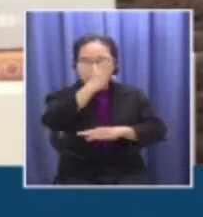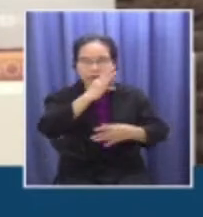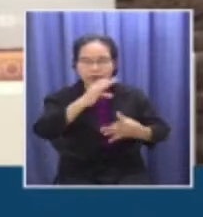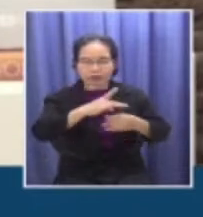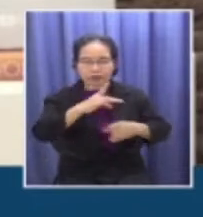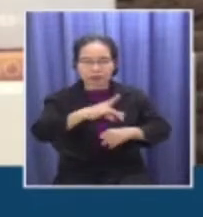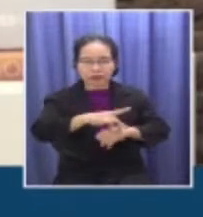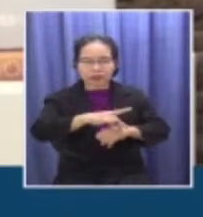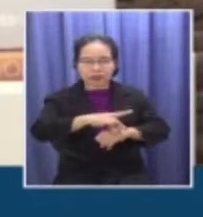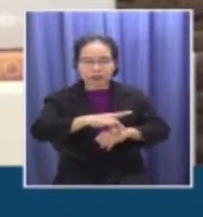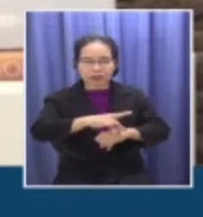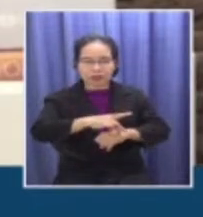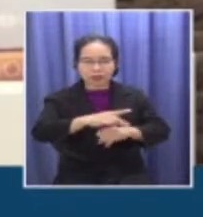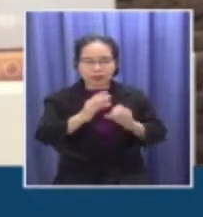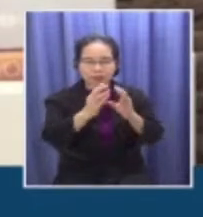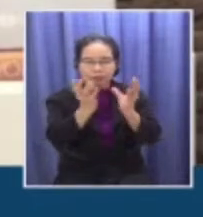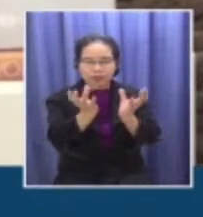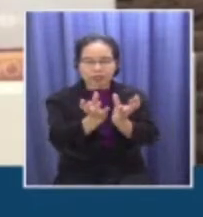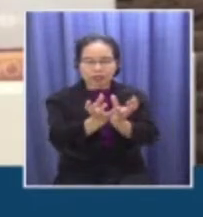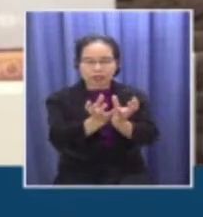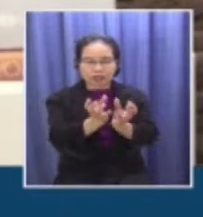wɔmɛtena asase so